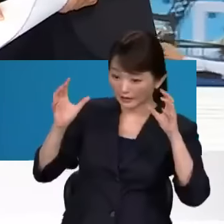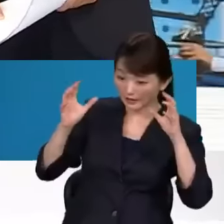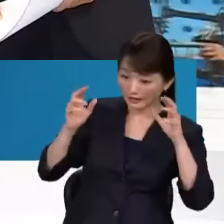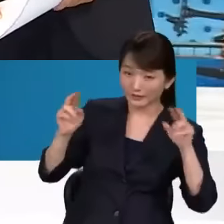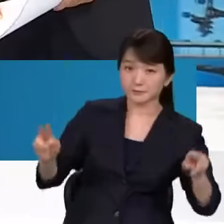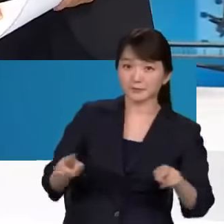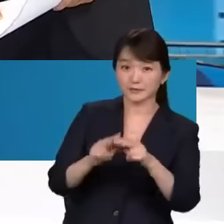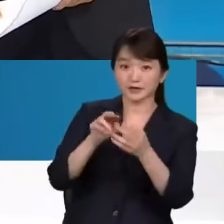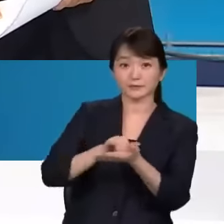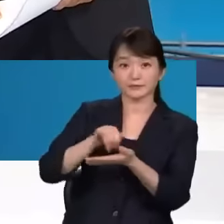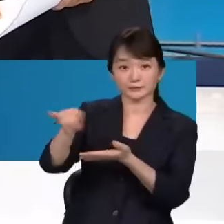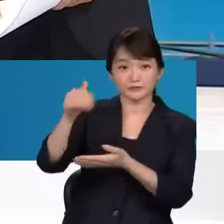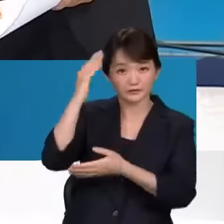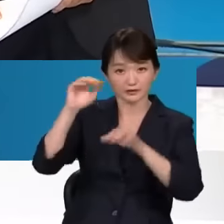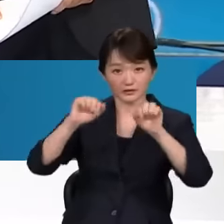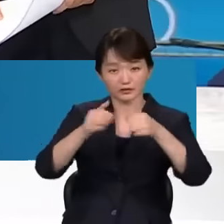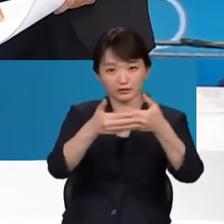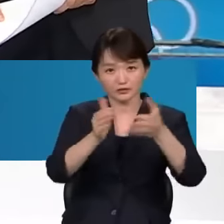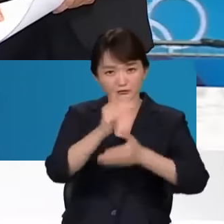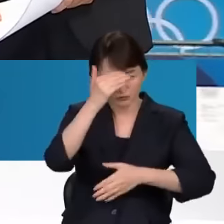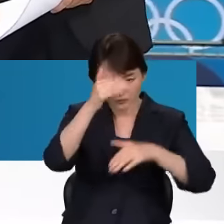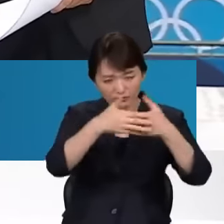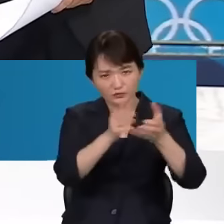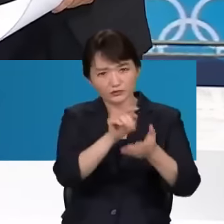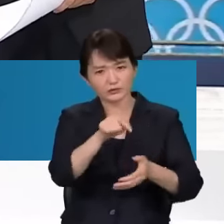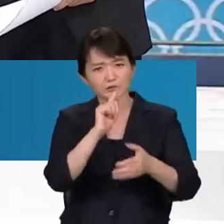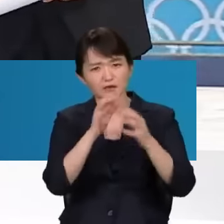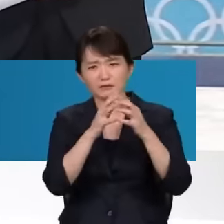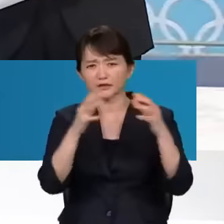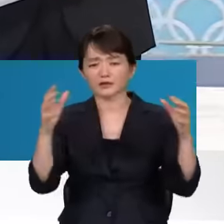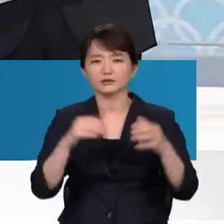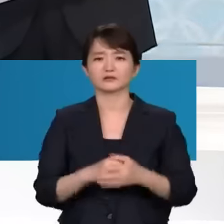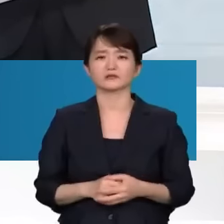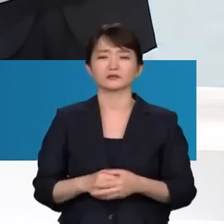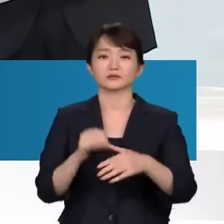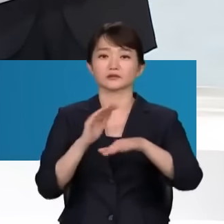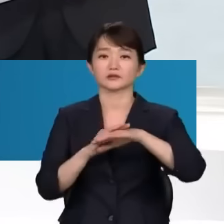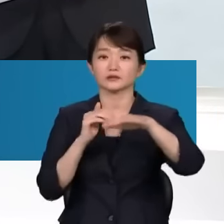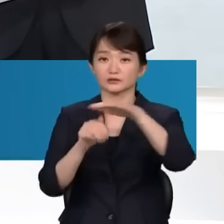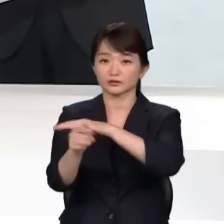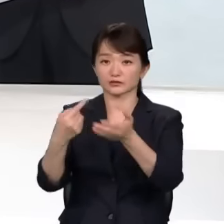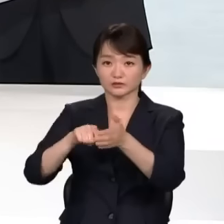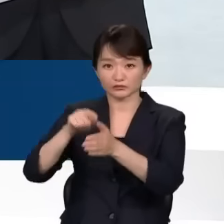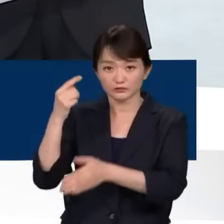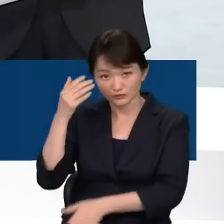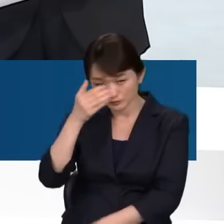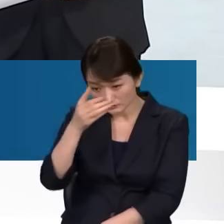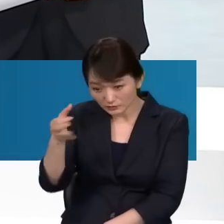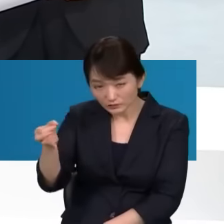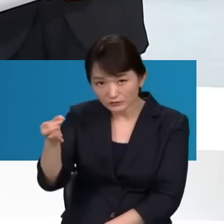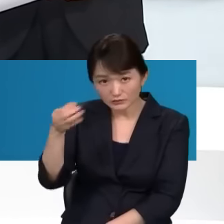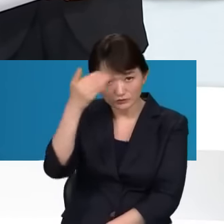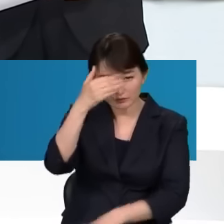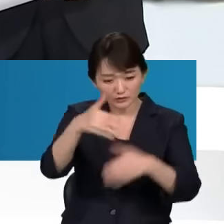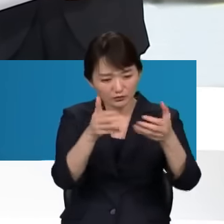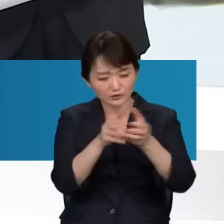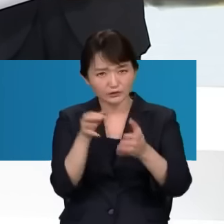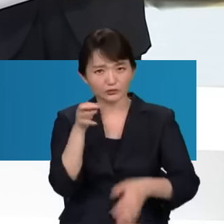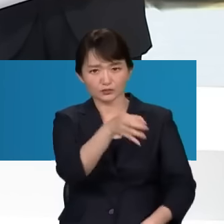파리로 떠났던 대한체육회 참관단을 놓고 논란이 일고 있습니다. 선수들을 위한 기부금이 참관단 경비로